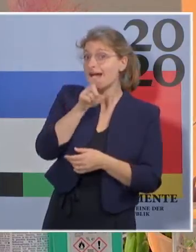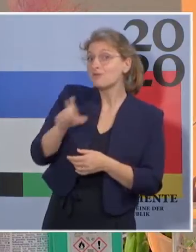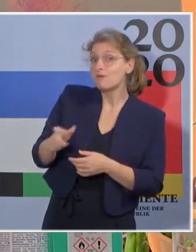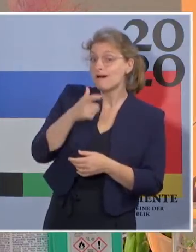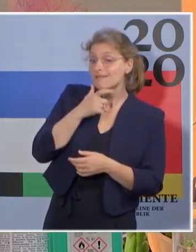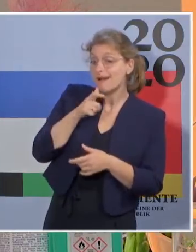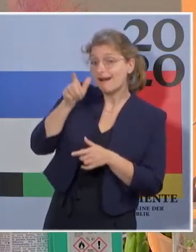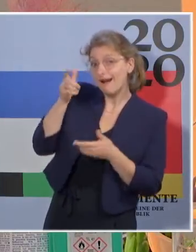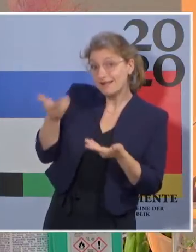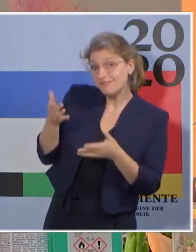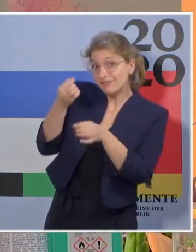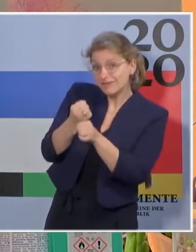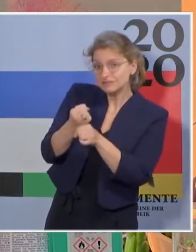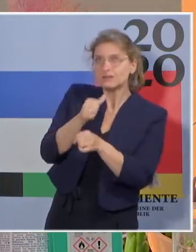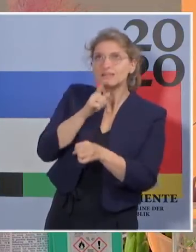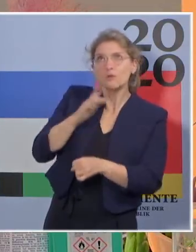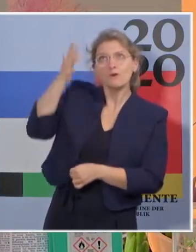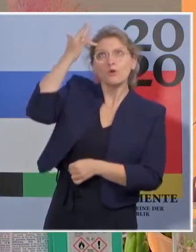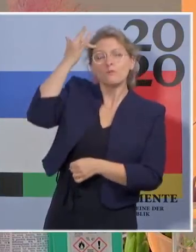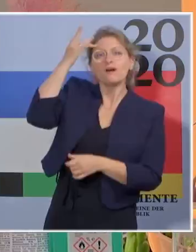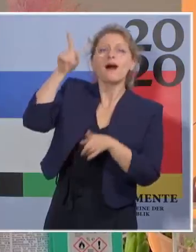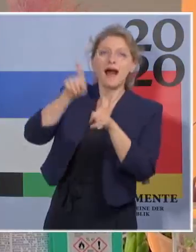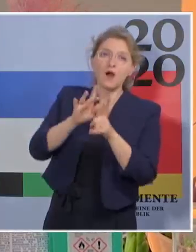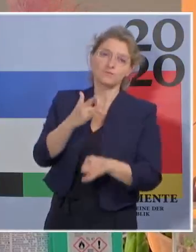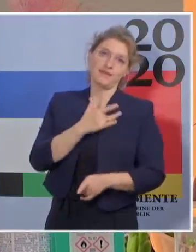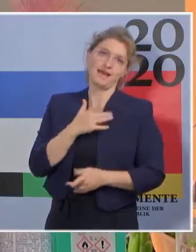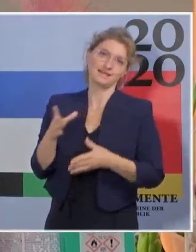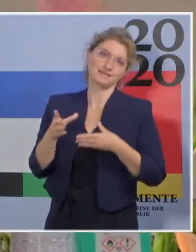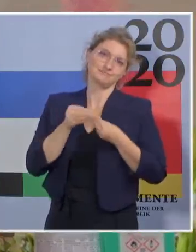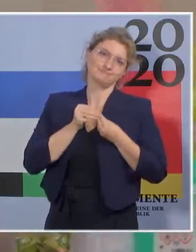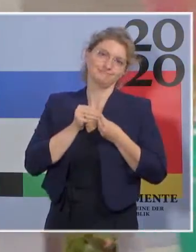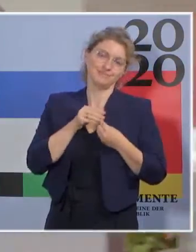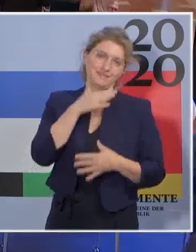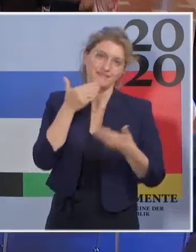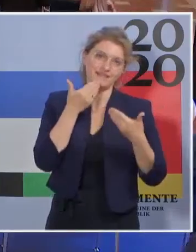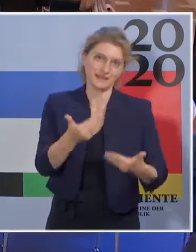nicht nur im Kopf, sondern auch in unserem Herzen tragen. Vielen Dank. Applaus.